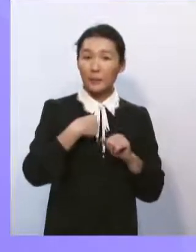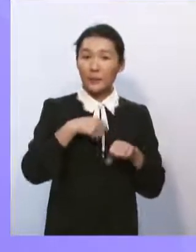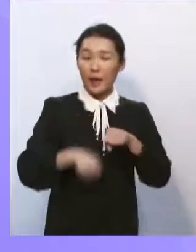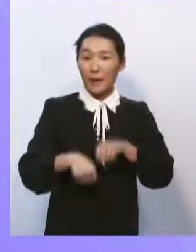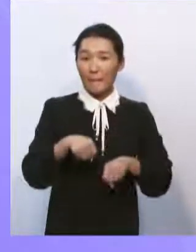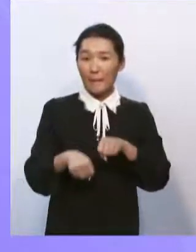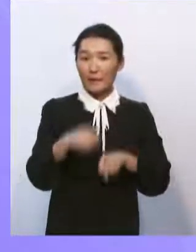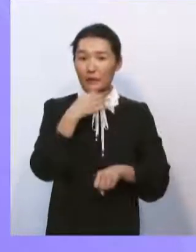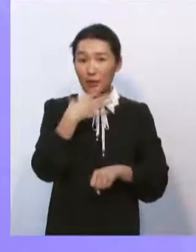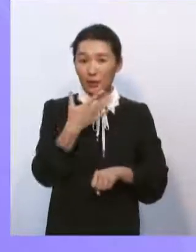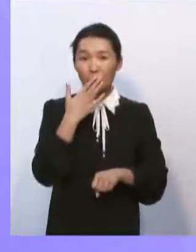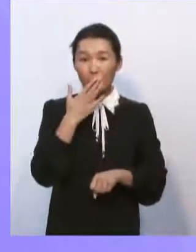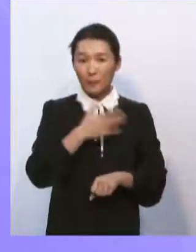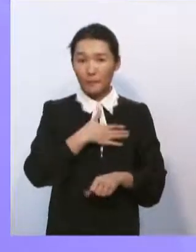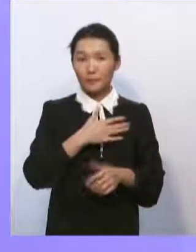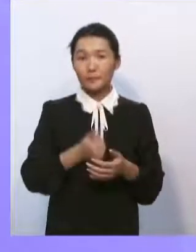көрөм.